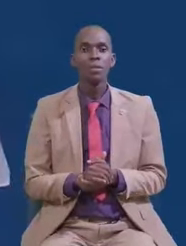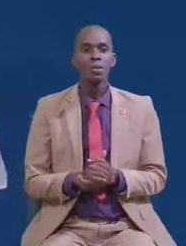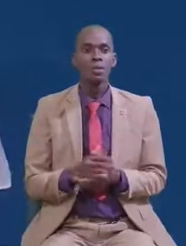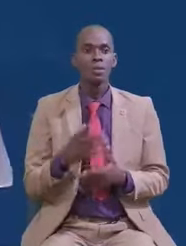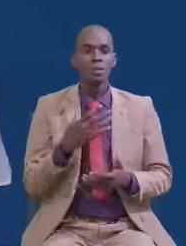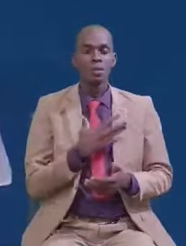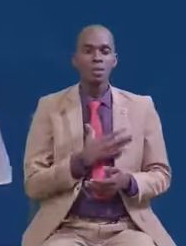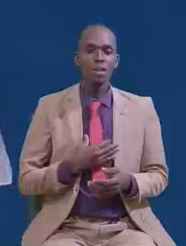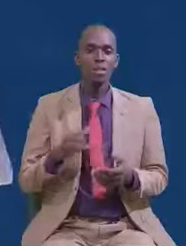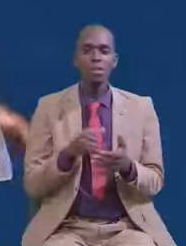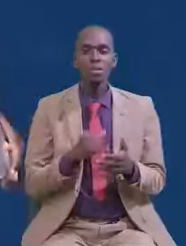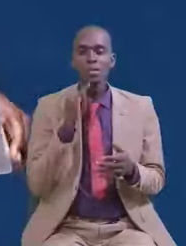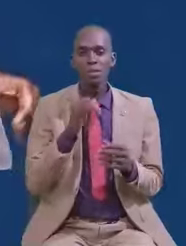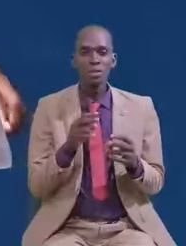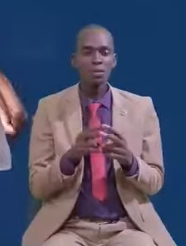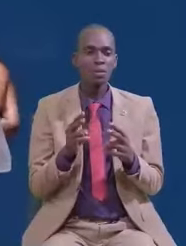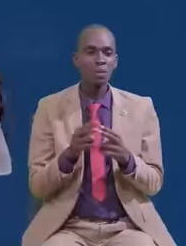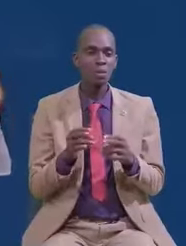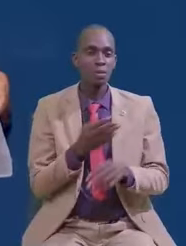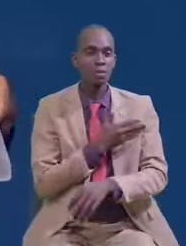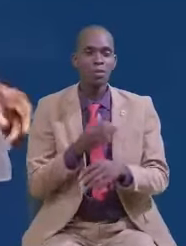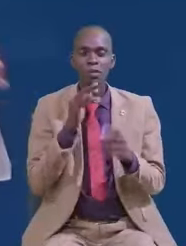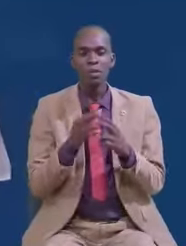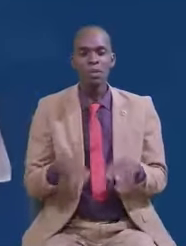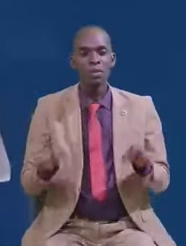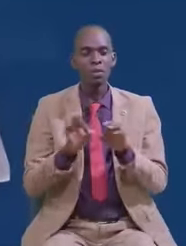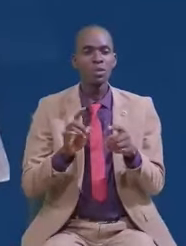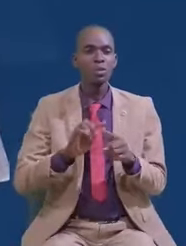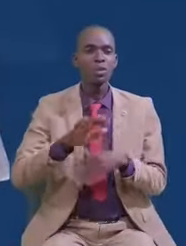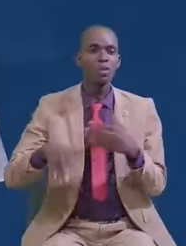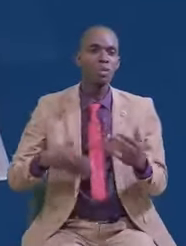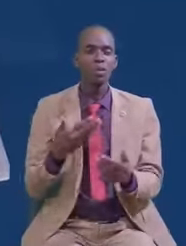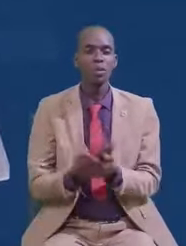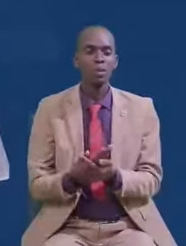Christ est centralement important au monde entier.